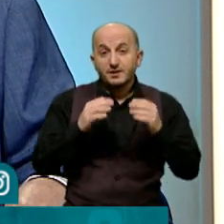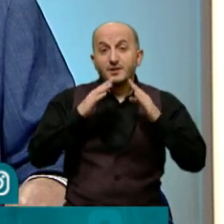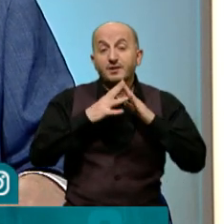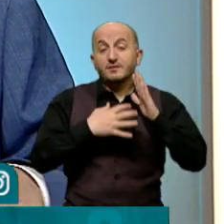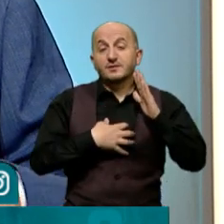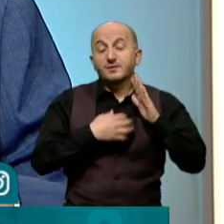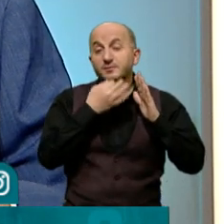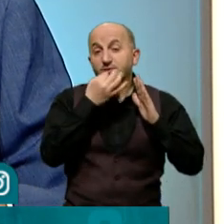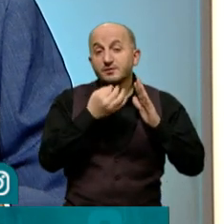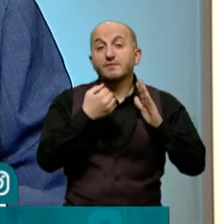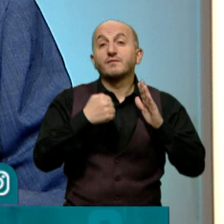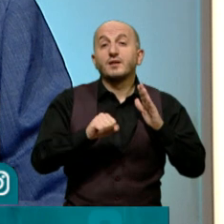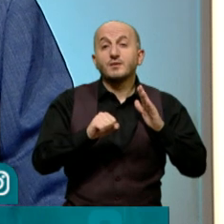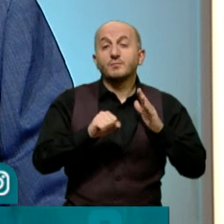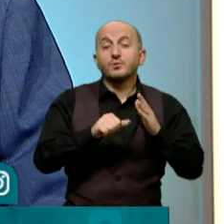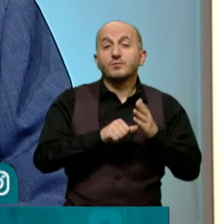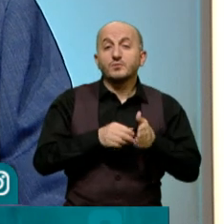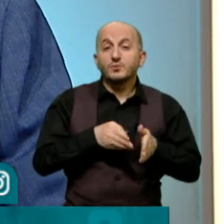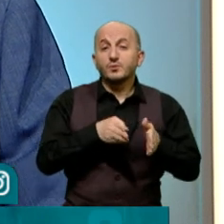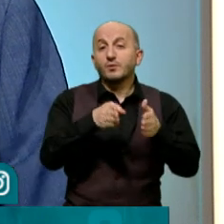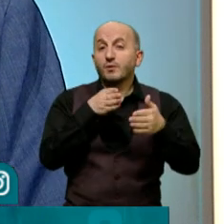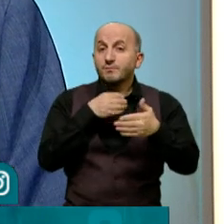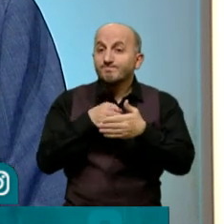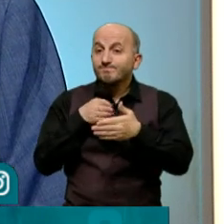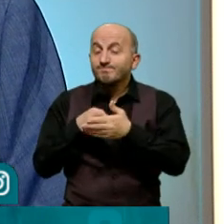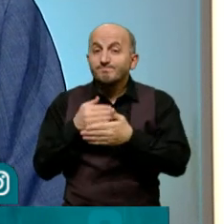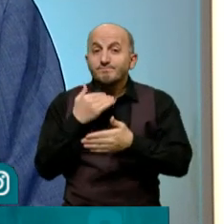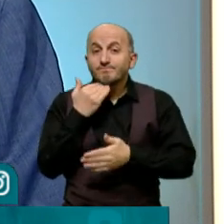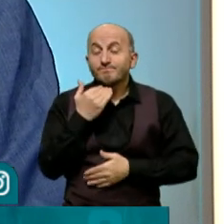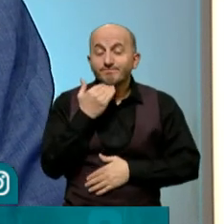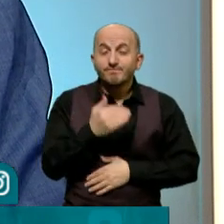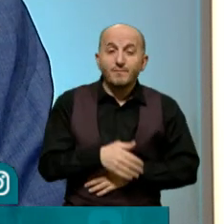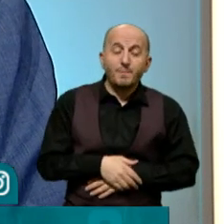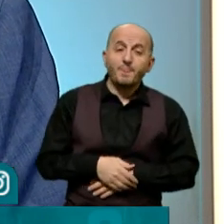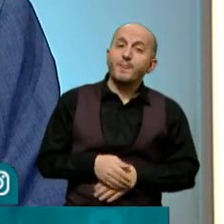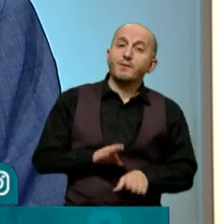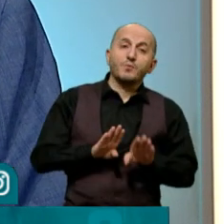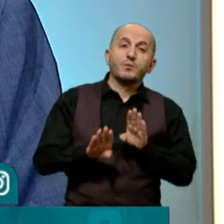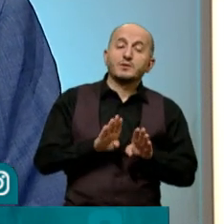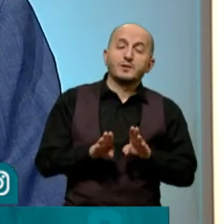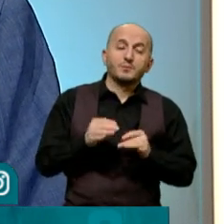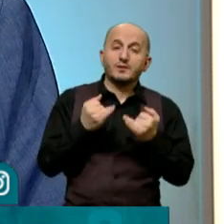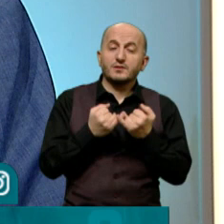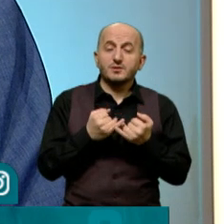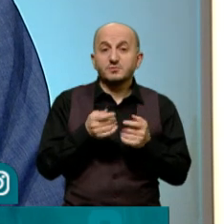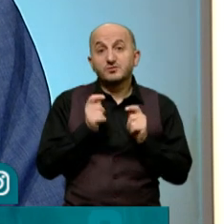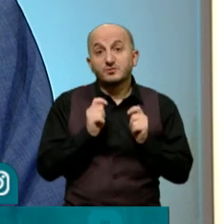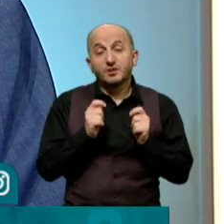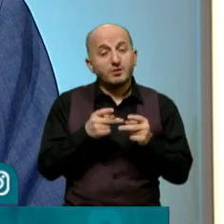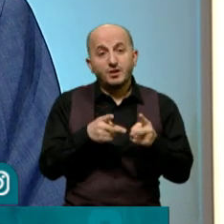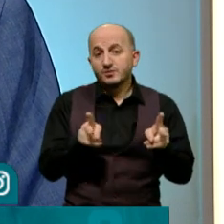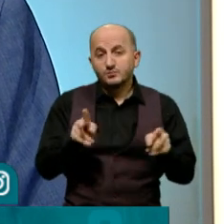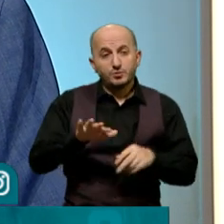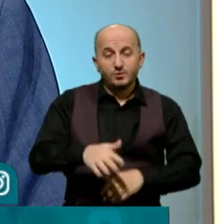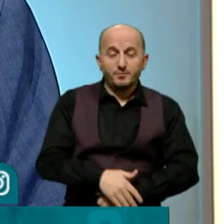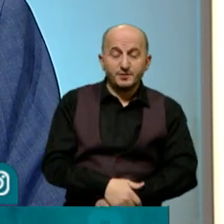de bırakmıyor. Bütün bu yollar denendikten sonra belki böyle bir kapı o kardeşimize zarureten açılmış yani olabilir.